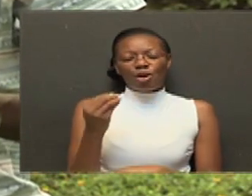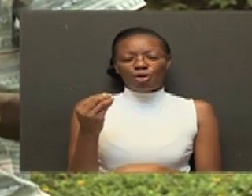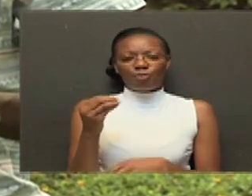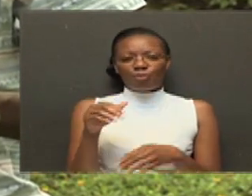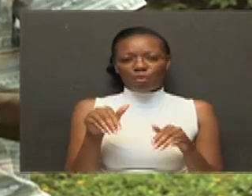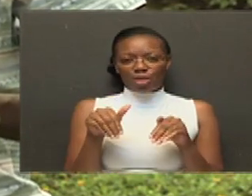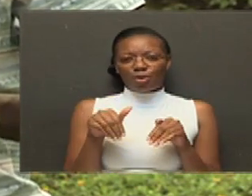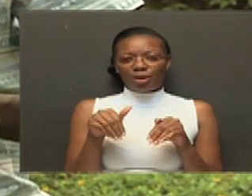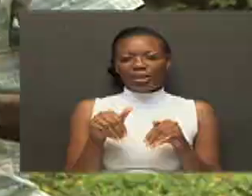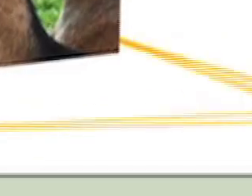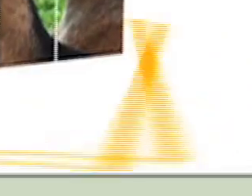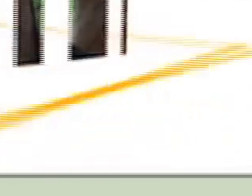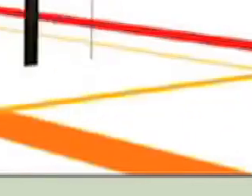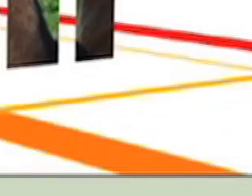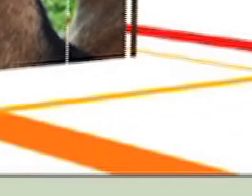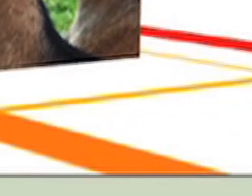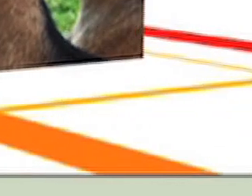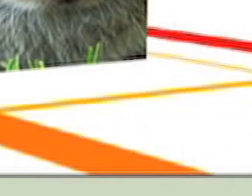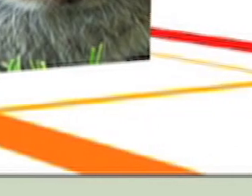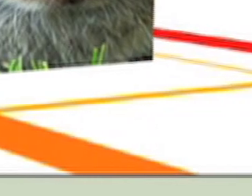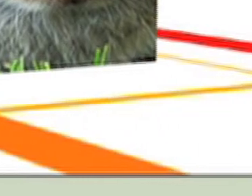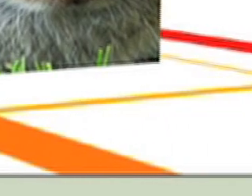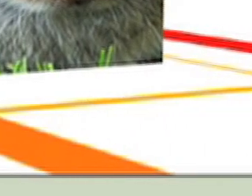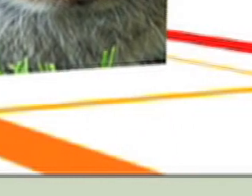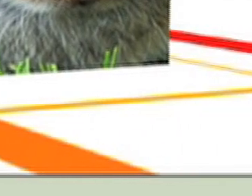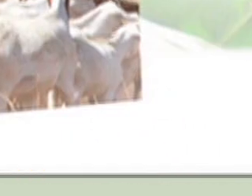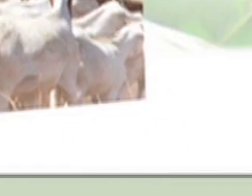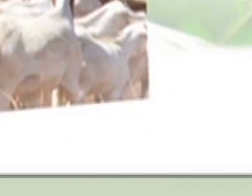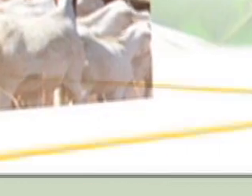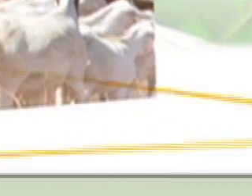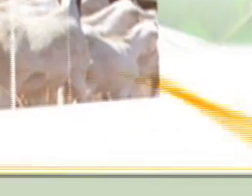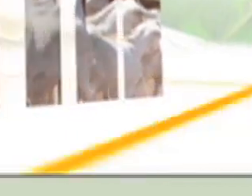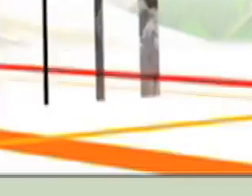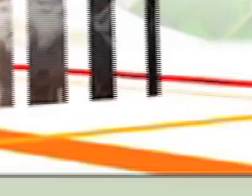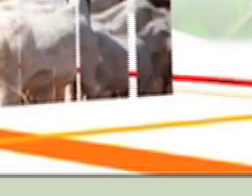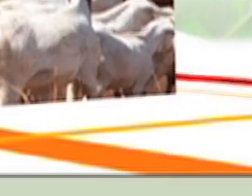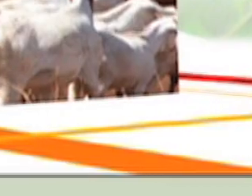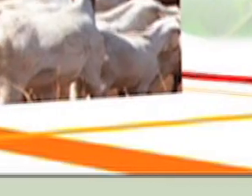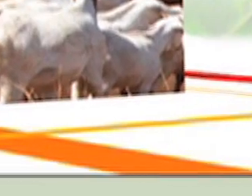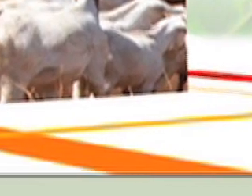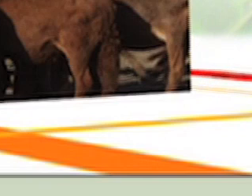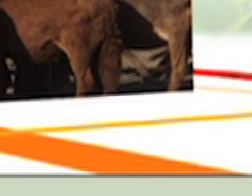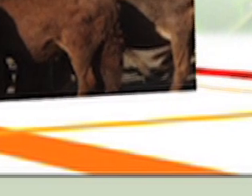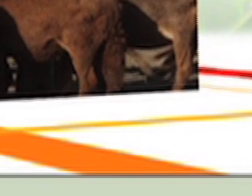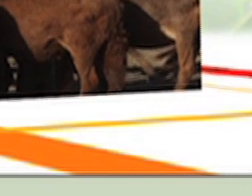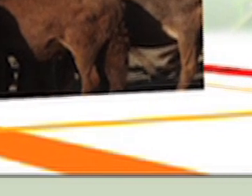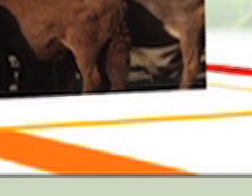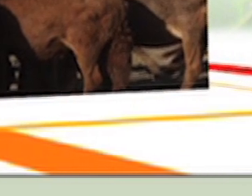kutoka eneo la Miango. We'll be right back.